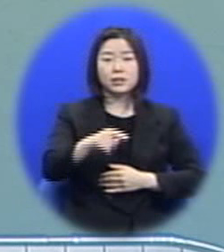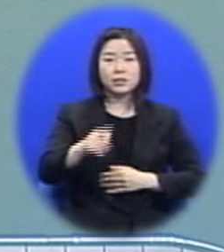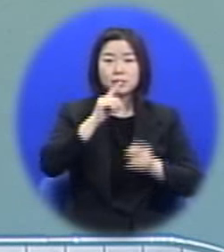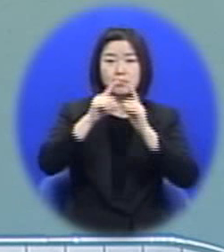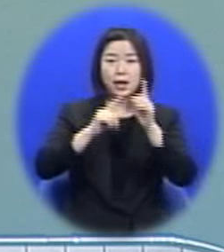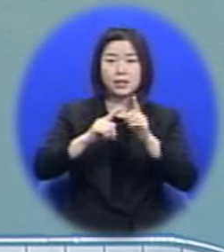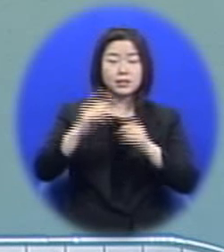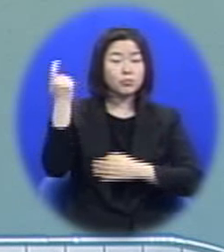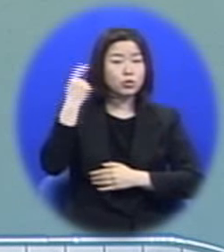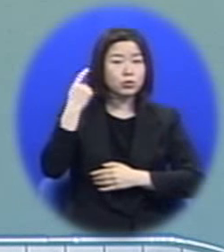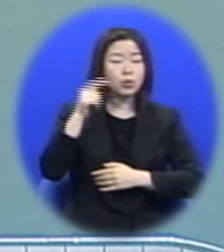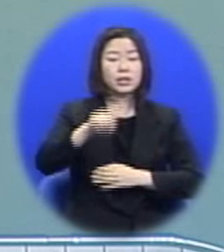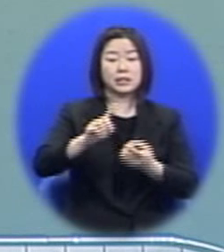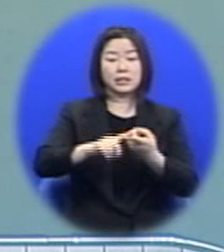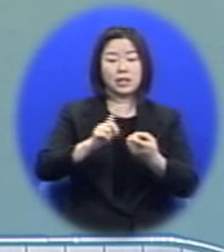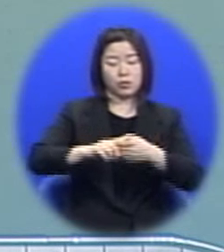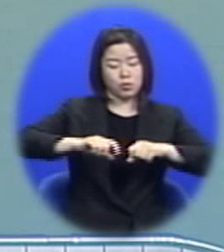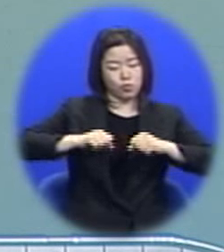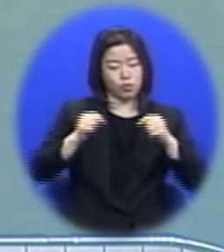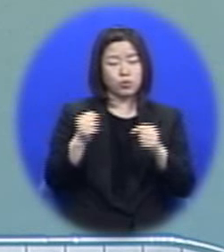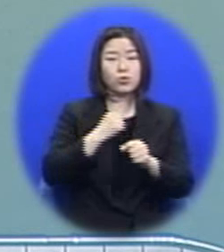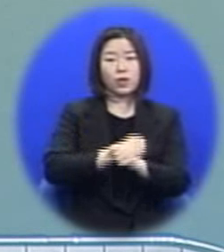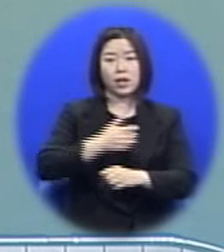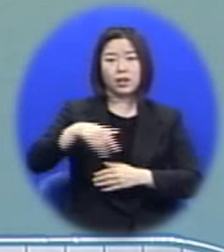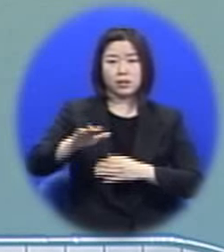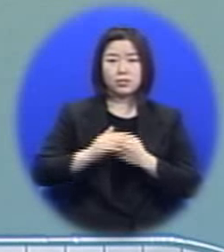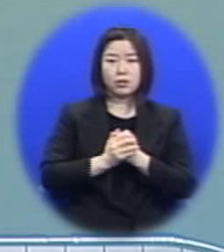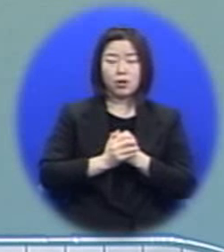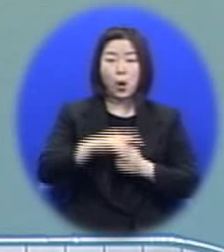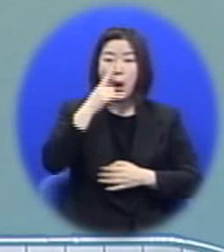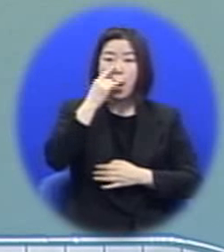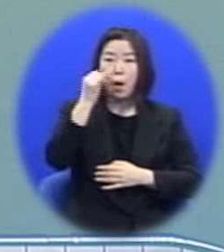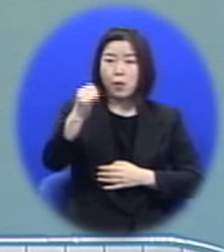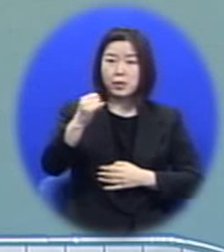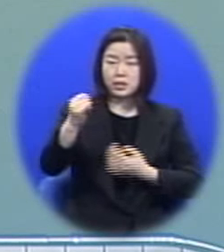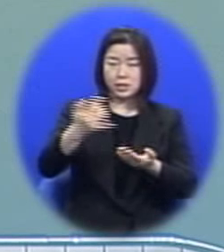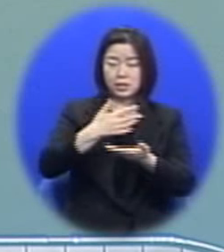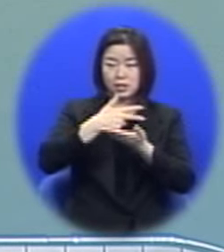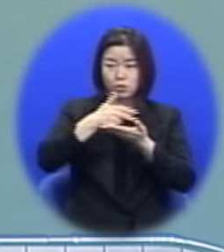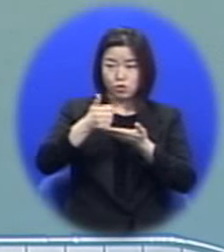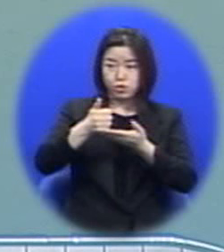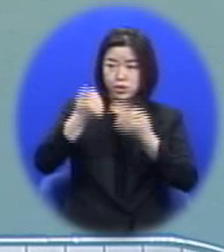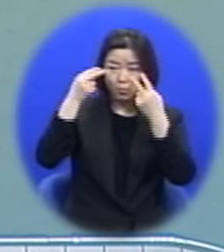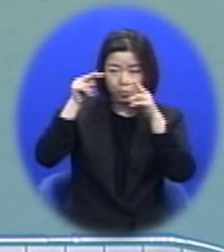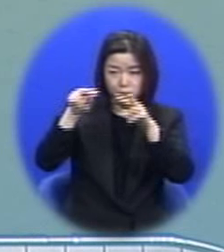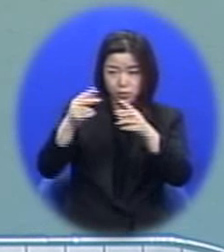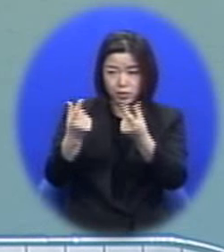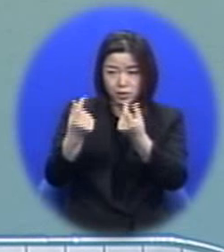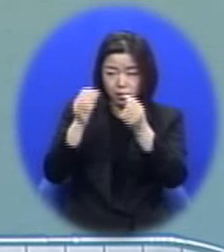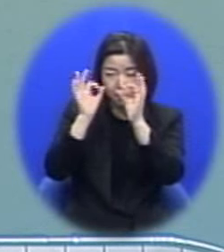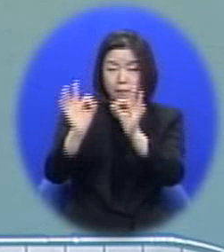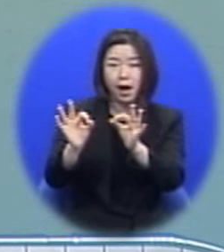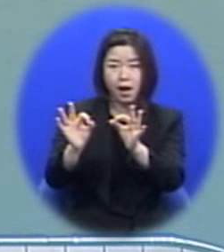듣고 그대로 하기 시작했어요. 어머님을 주님 바라보듯이 바라봤어요.